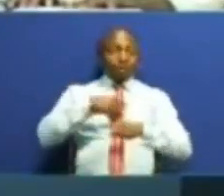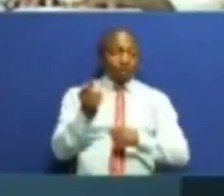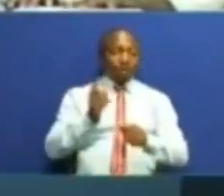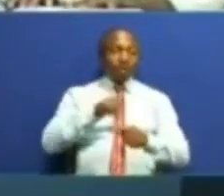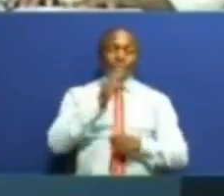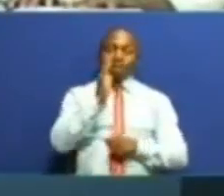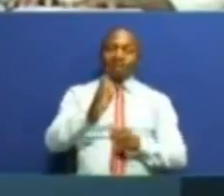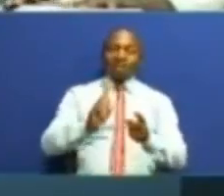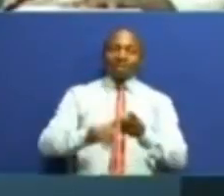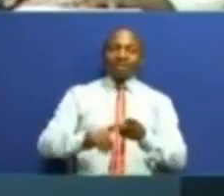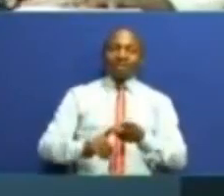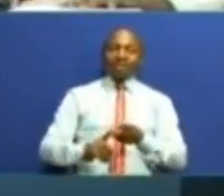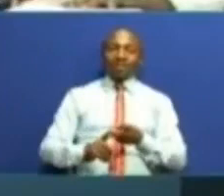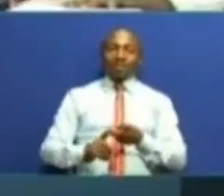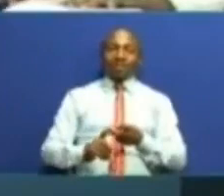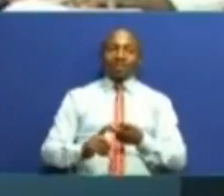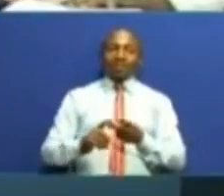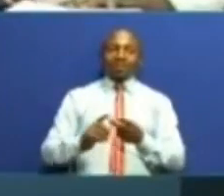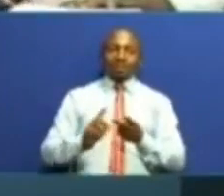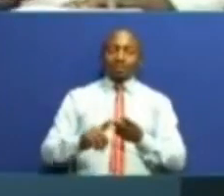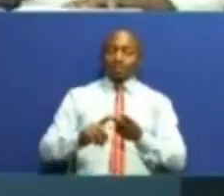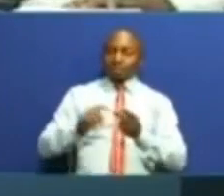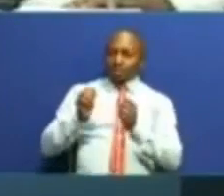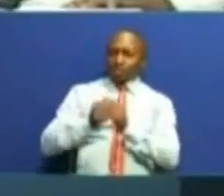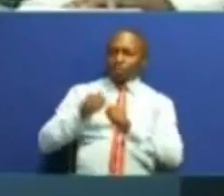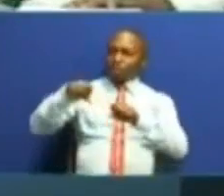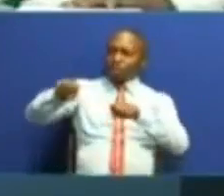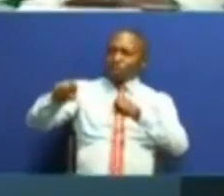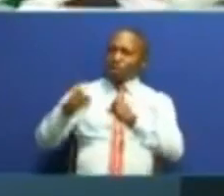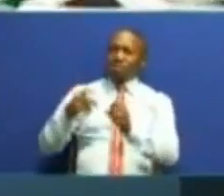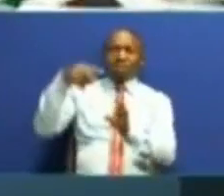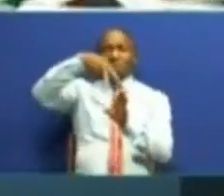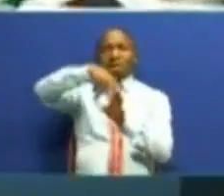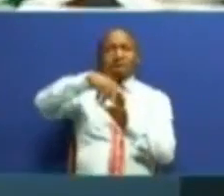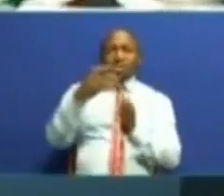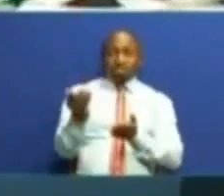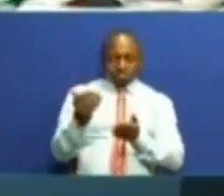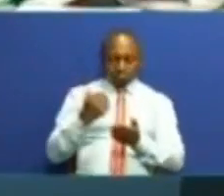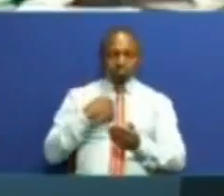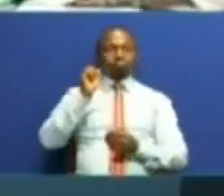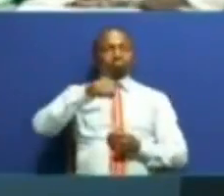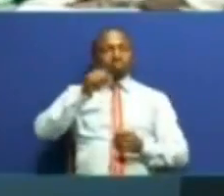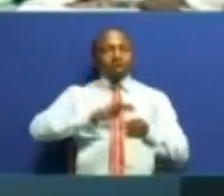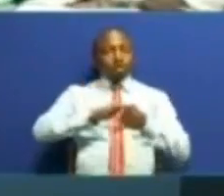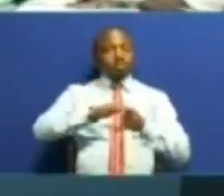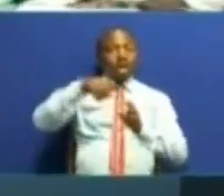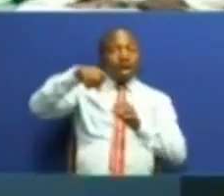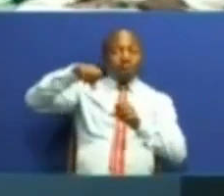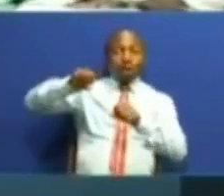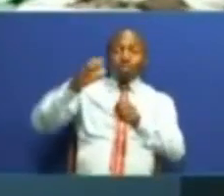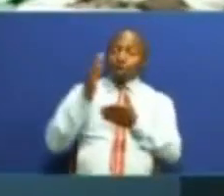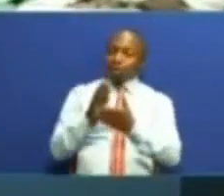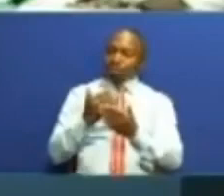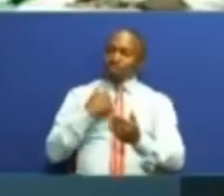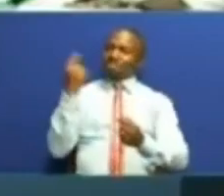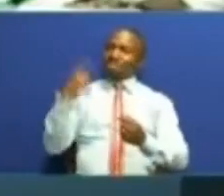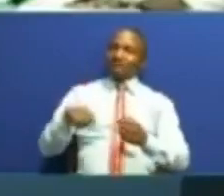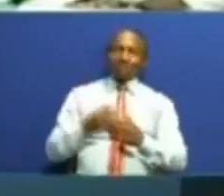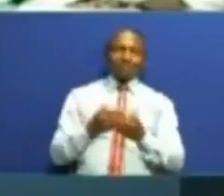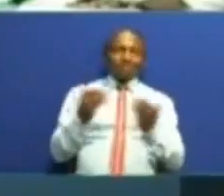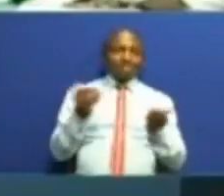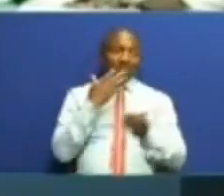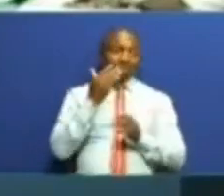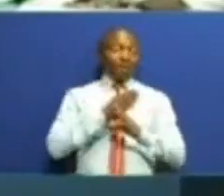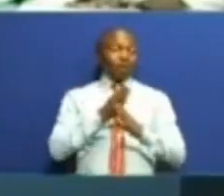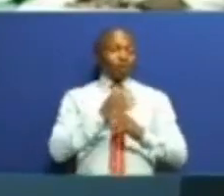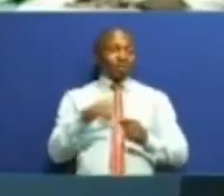hivyo. Nakuja swala boda boda. Wewe unapanda boda boda, Florence? Ni mtumiaji mzuri sana usafiri wa boda boda. Kweli? Sana. Na taarifa hii